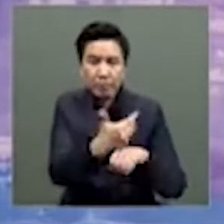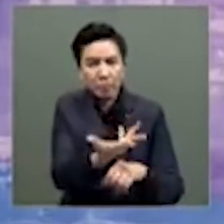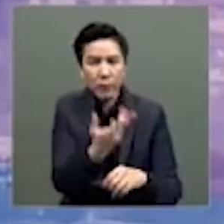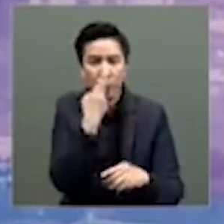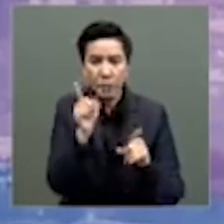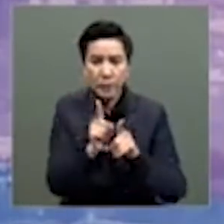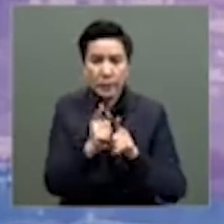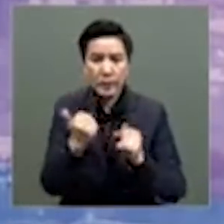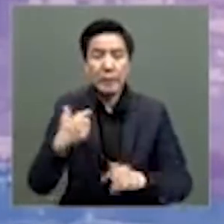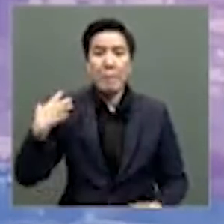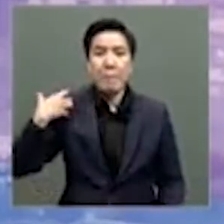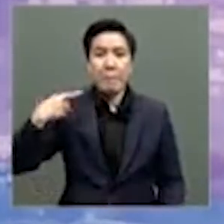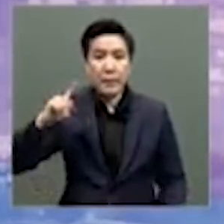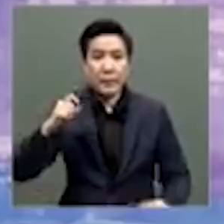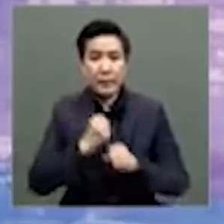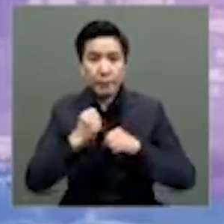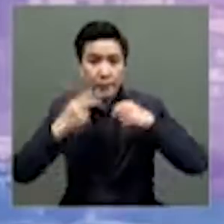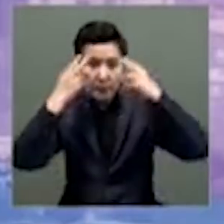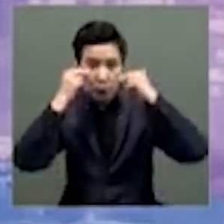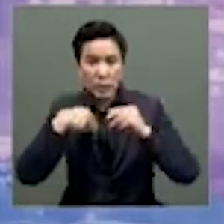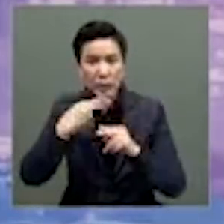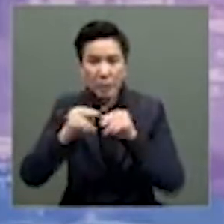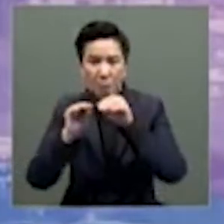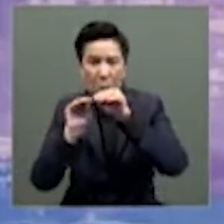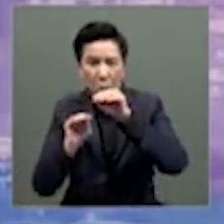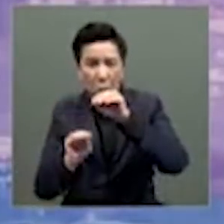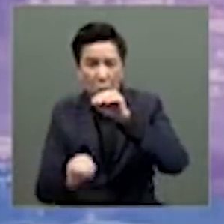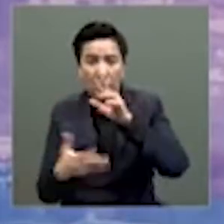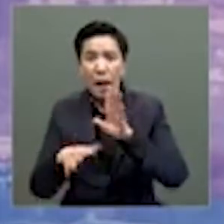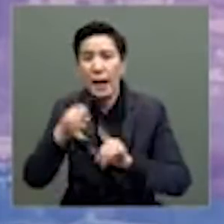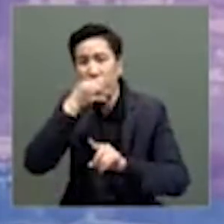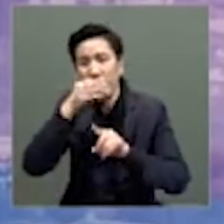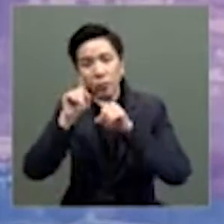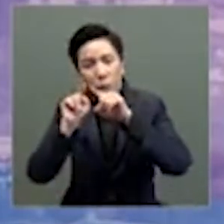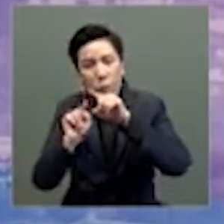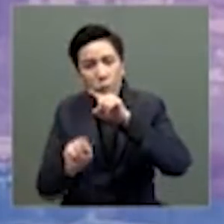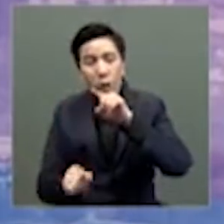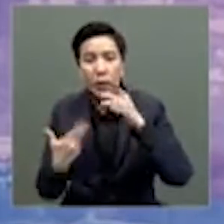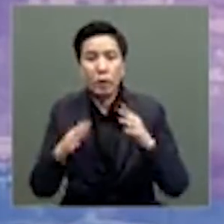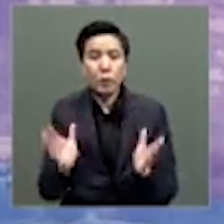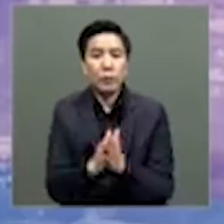นี้ที่ท่านปลัดสำนักนายกรัฐมนตรีรวบรวมมาแล้ว